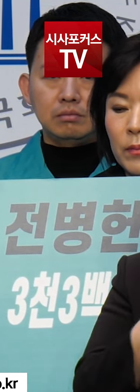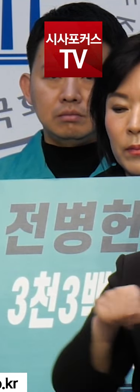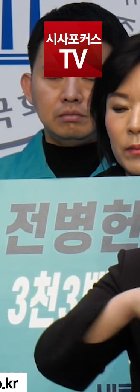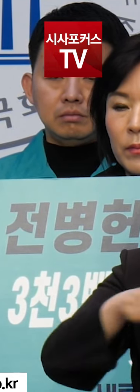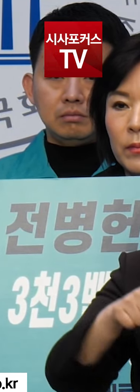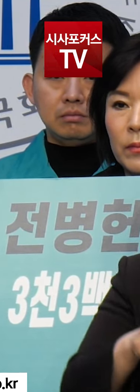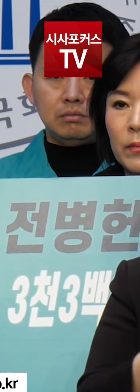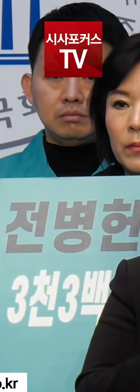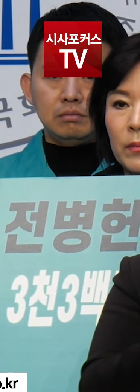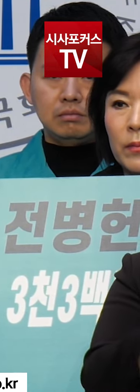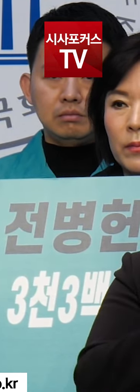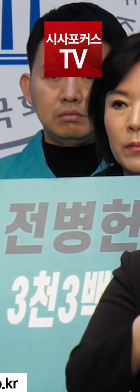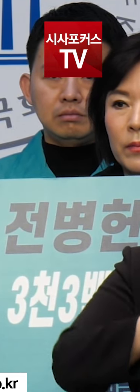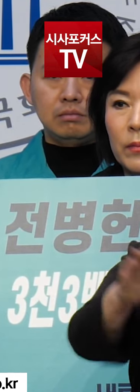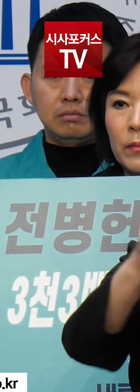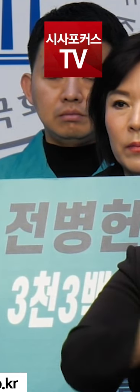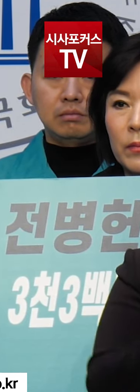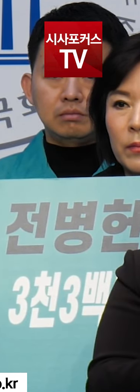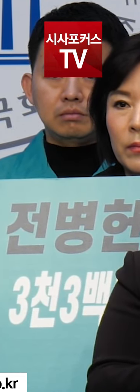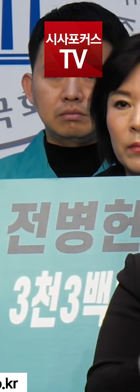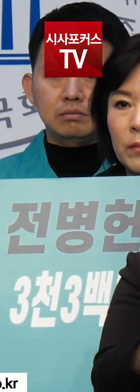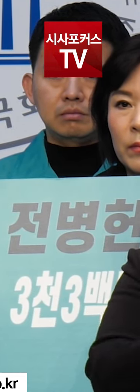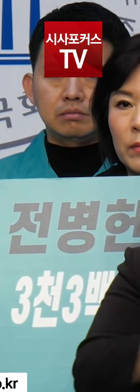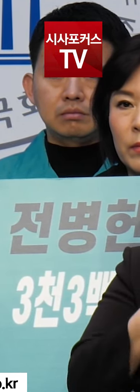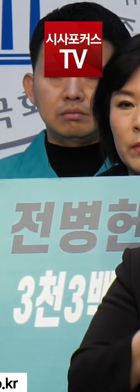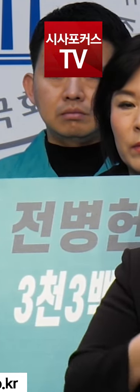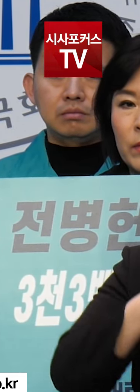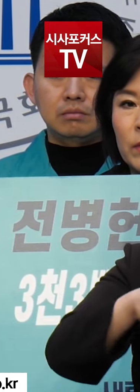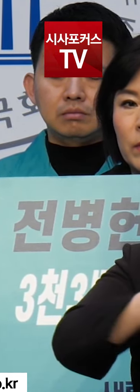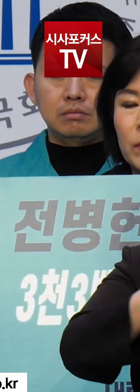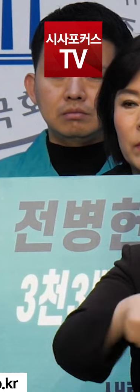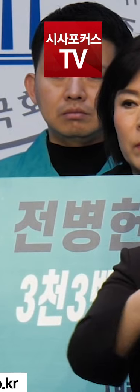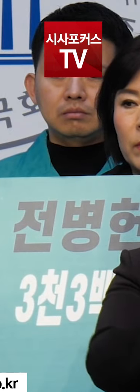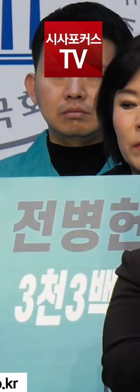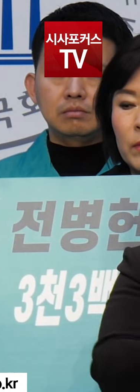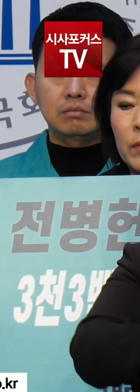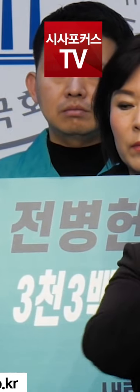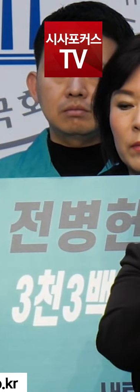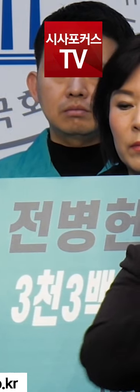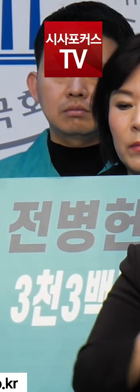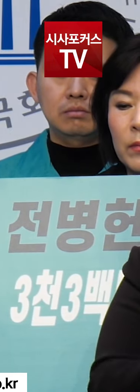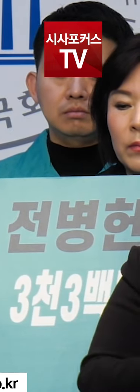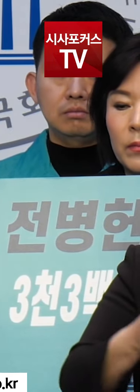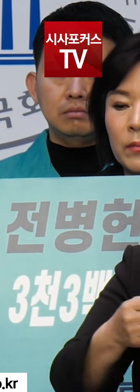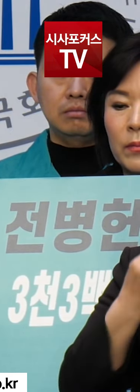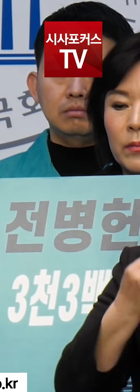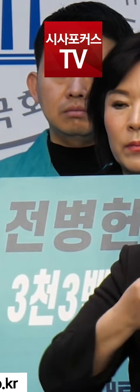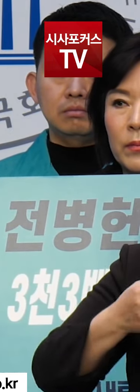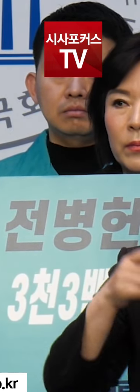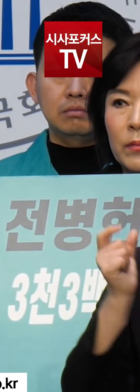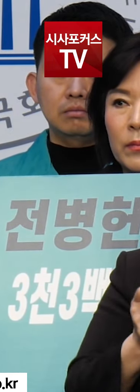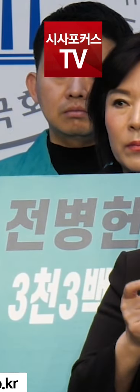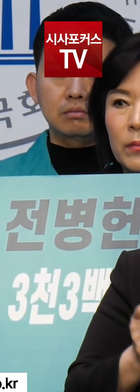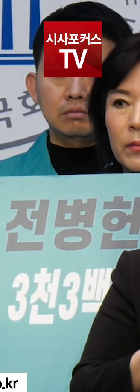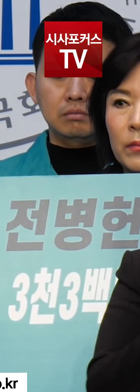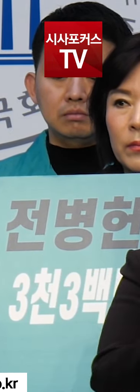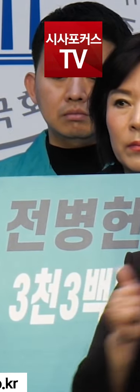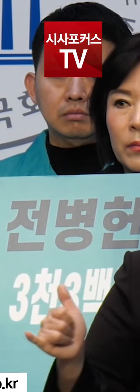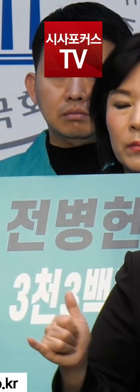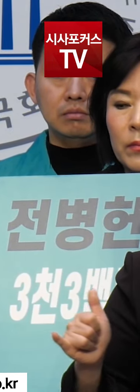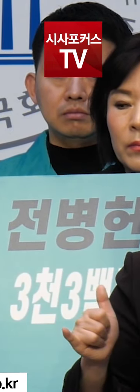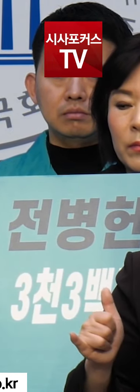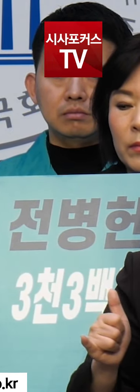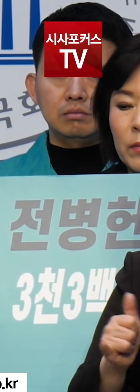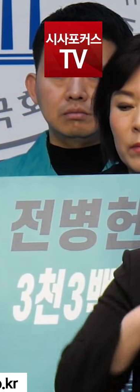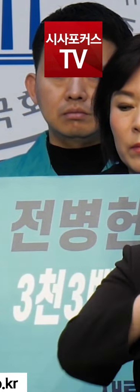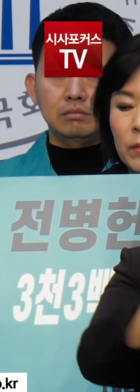견제하고 건강한 정당 정치를 복원할 수 있는 강력한 국민의 대한정당을